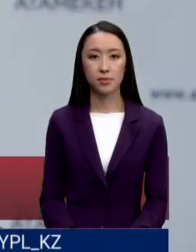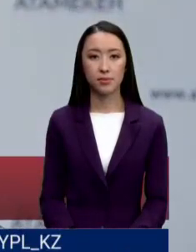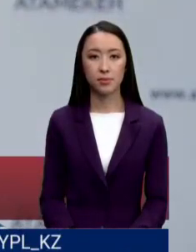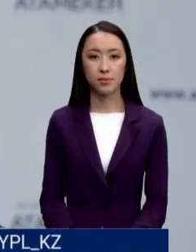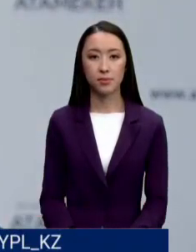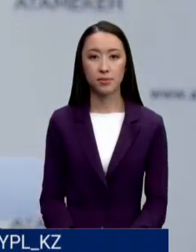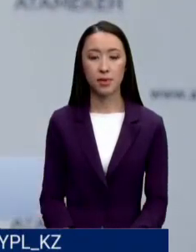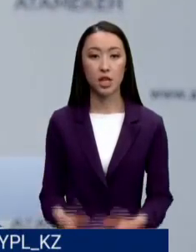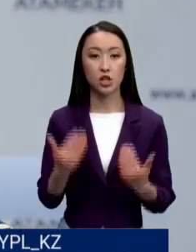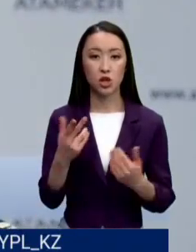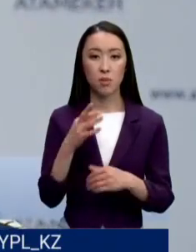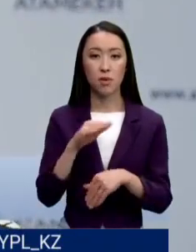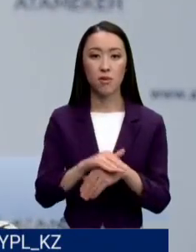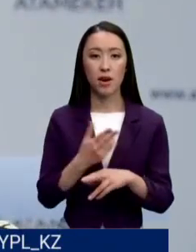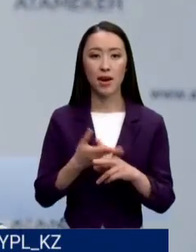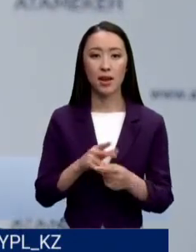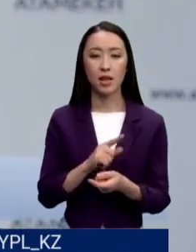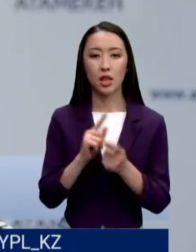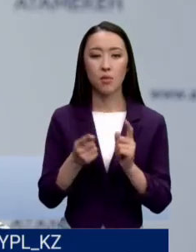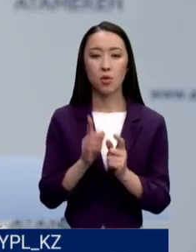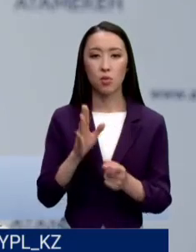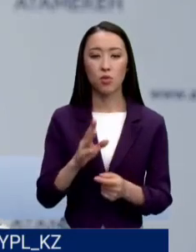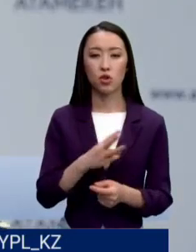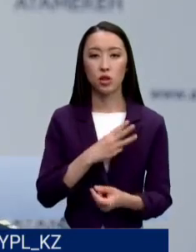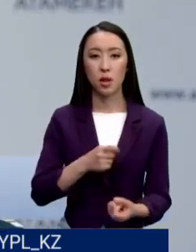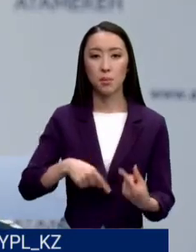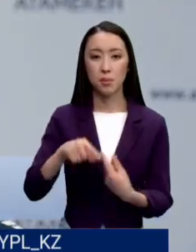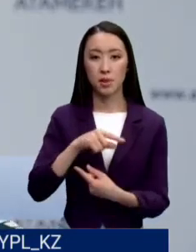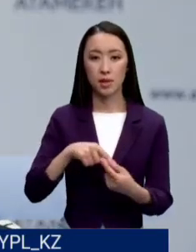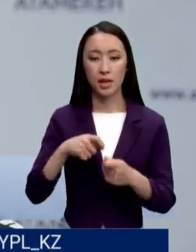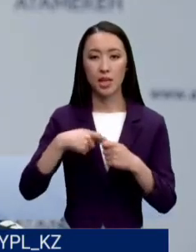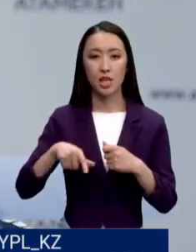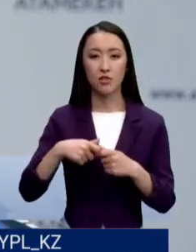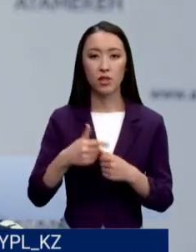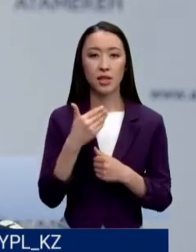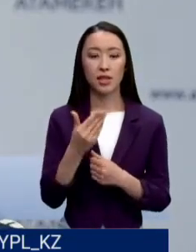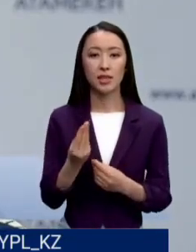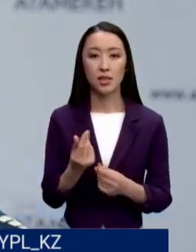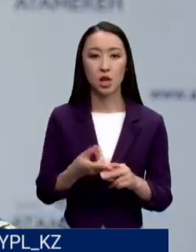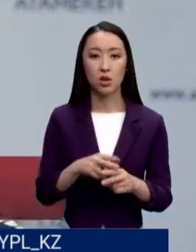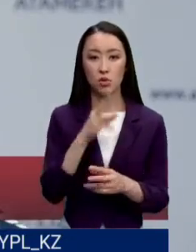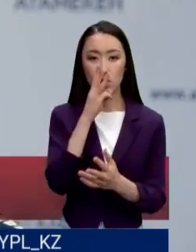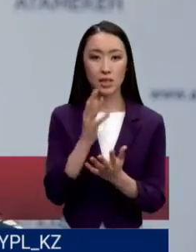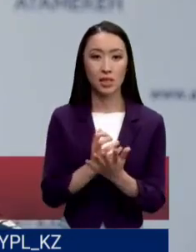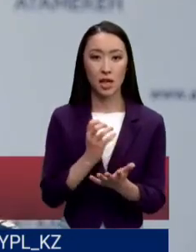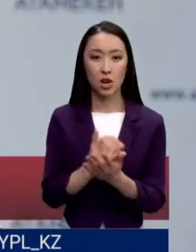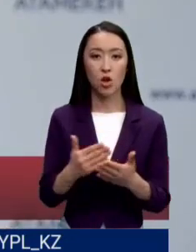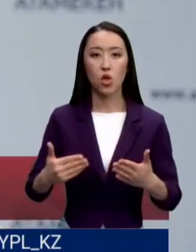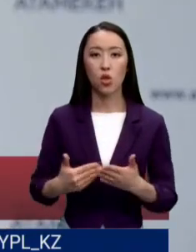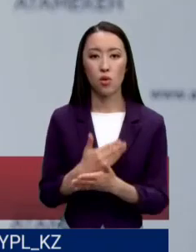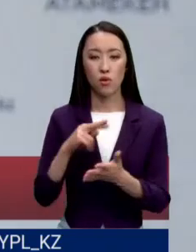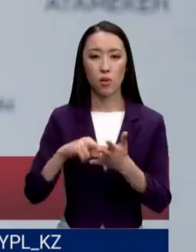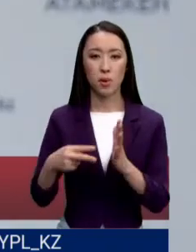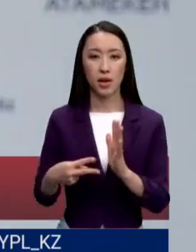Сейчас, по факту, это будет дестимуляция предпринимателя реинвестировать вот эти средства, которые он заработал, в новые